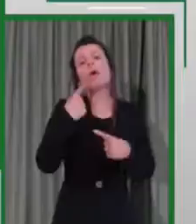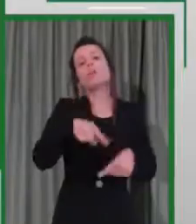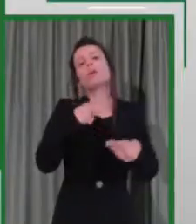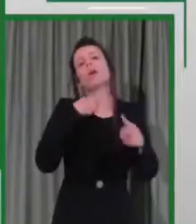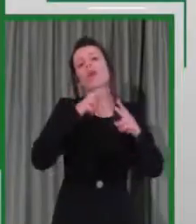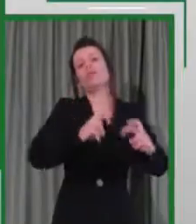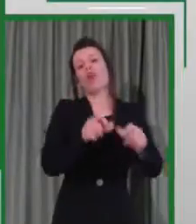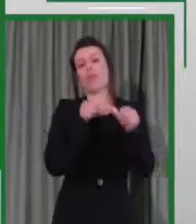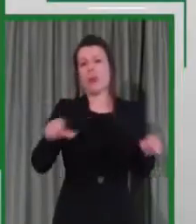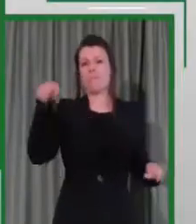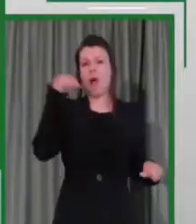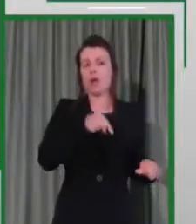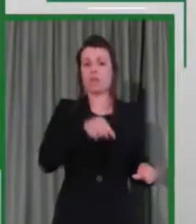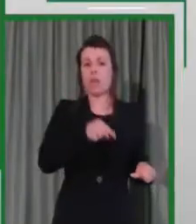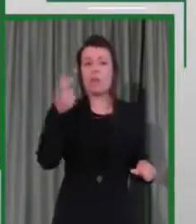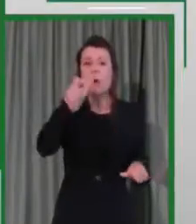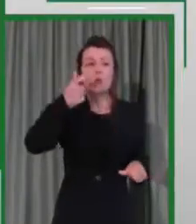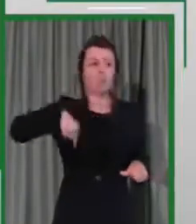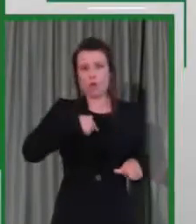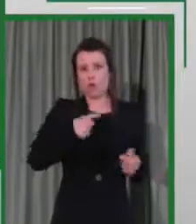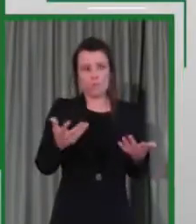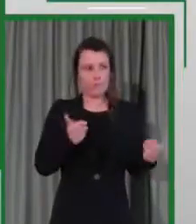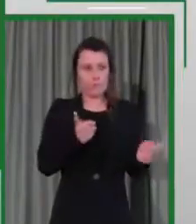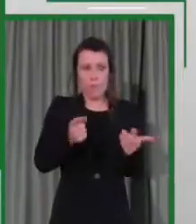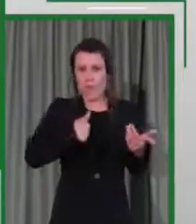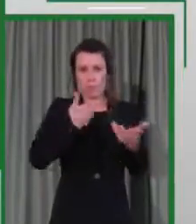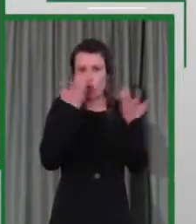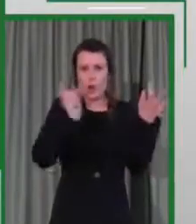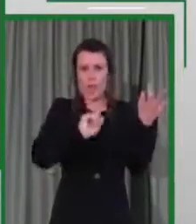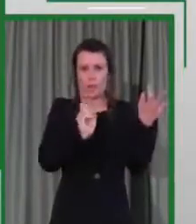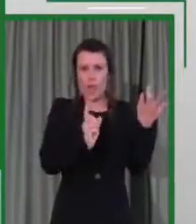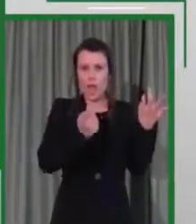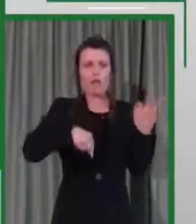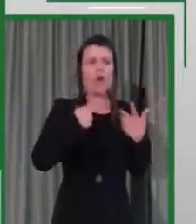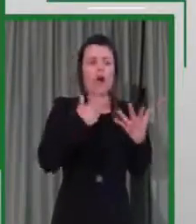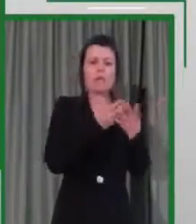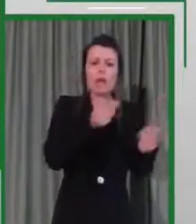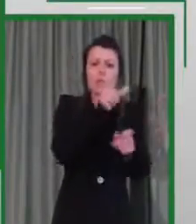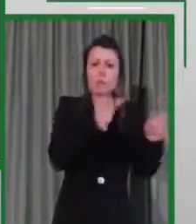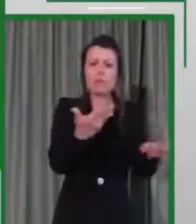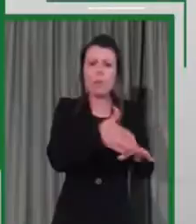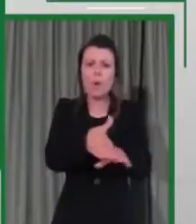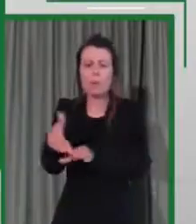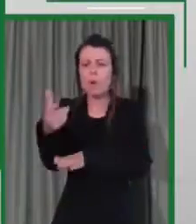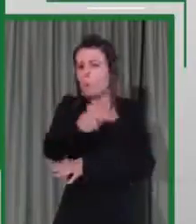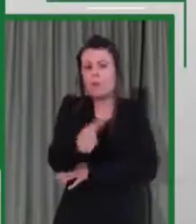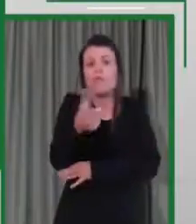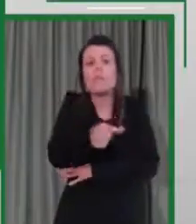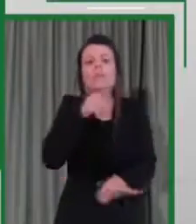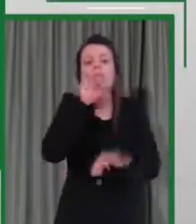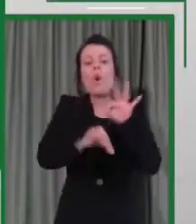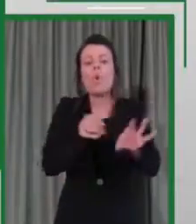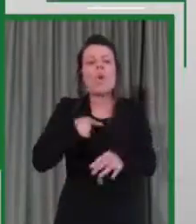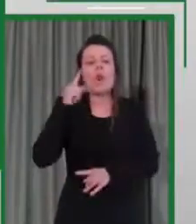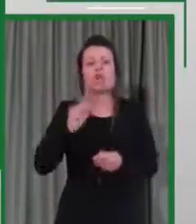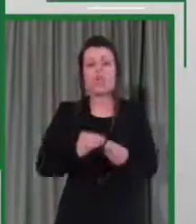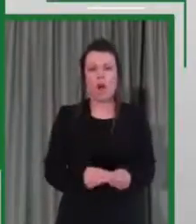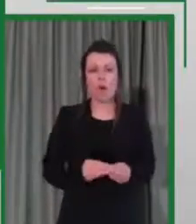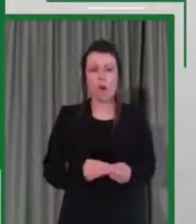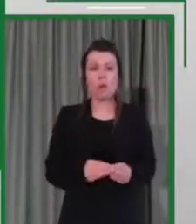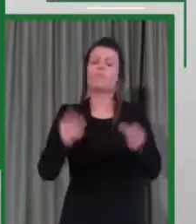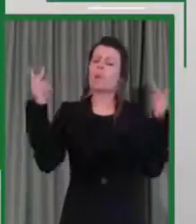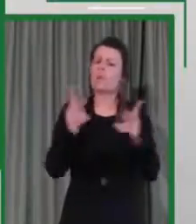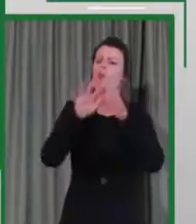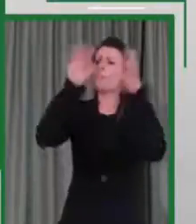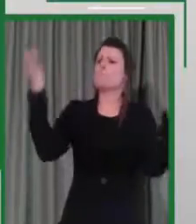che ha purtroppo portato a tantissimi decessi perché non si sapeva come curare. Poi naturalmente in tutto il mondo si sta studiando il virus,